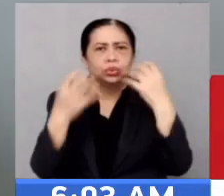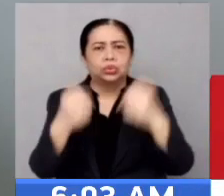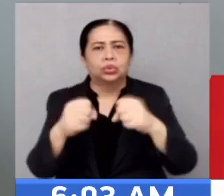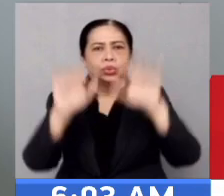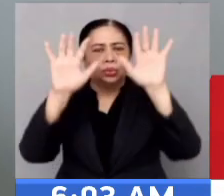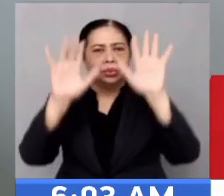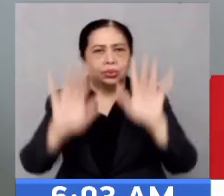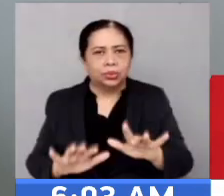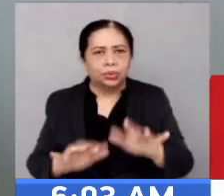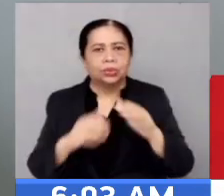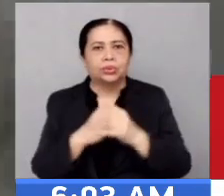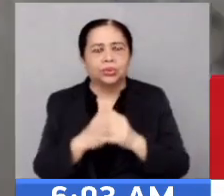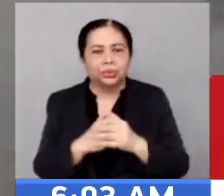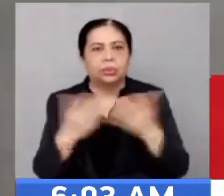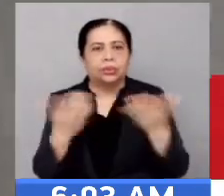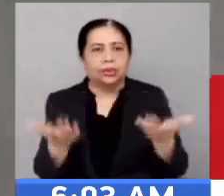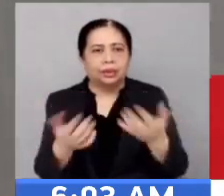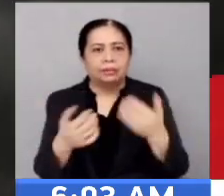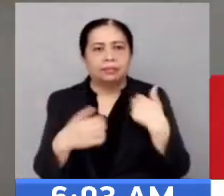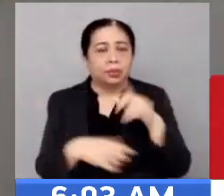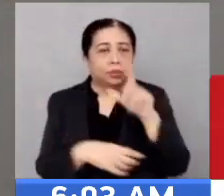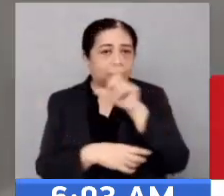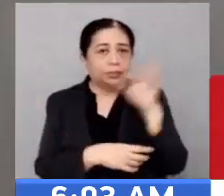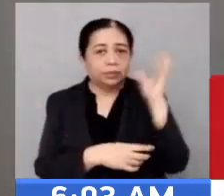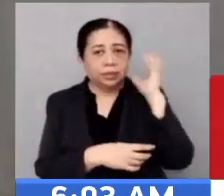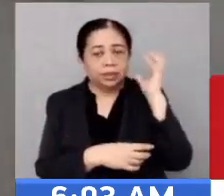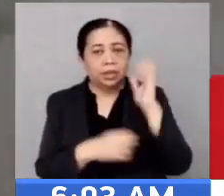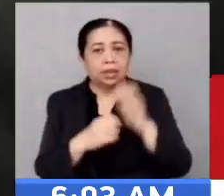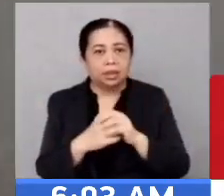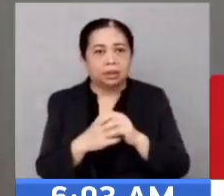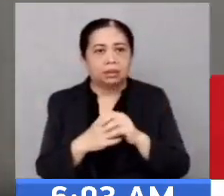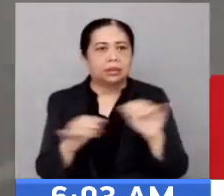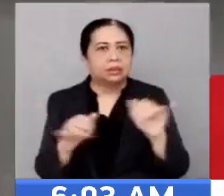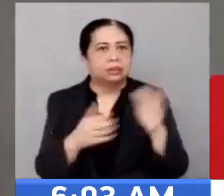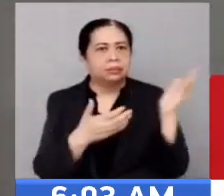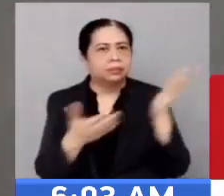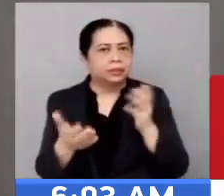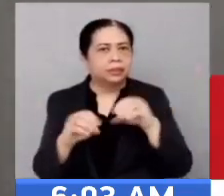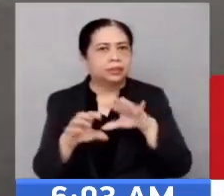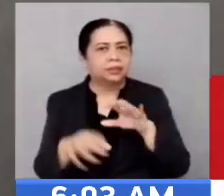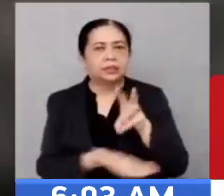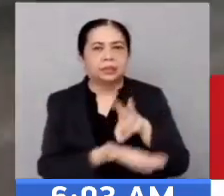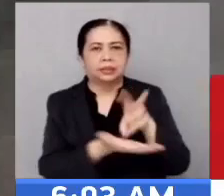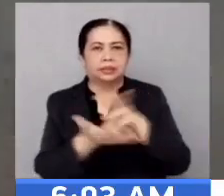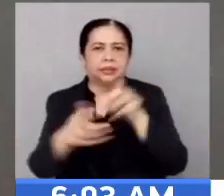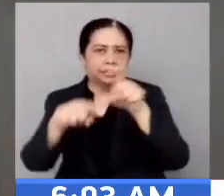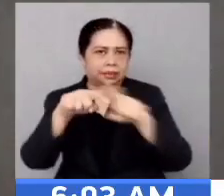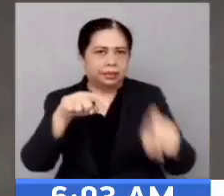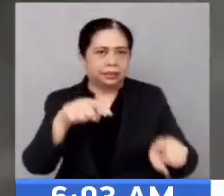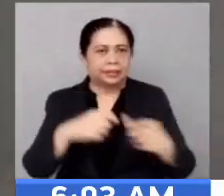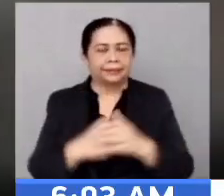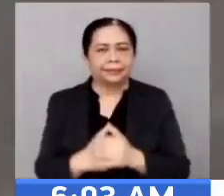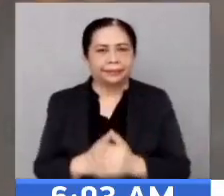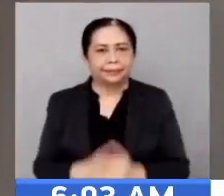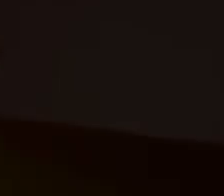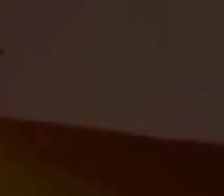PAGASA, ang pag-ulan sa Luzon at Mindanao ay dulot ng local thunderstorms.